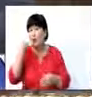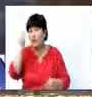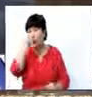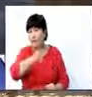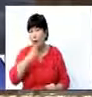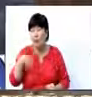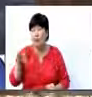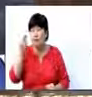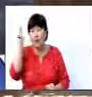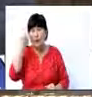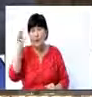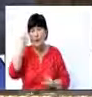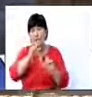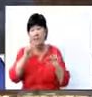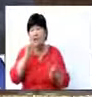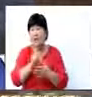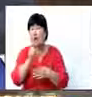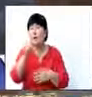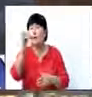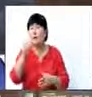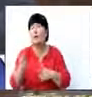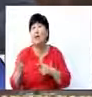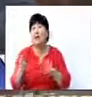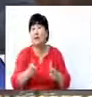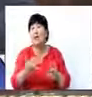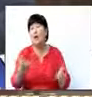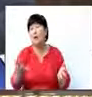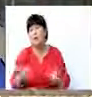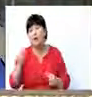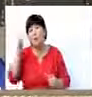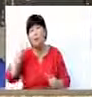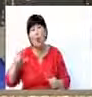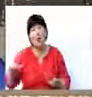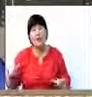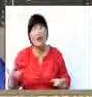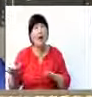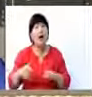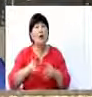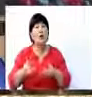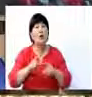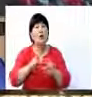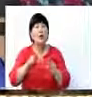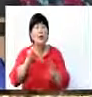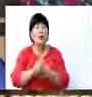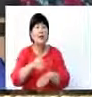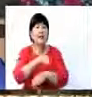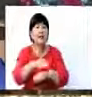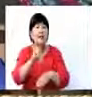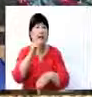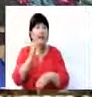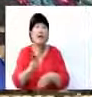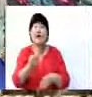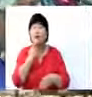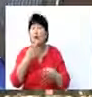года. Все учебные заведения должны быть на 100% готовы к приему школьников. Акция «Дорога в школу» должна быть адресной. Социально